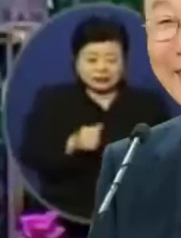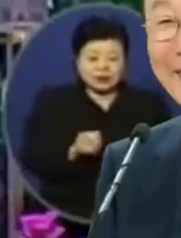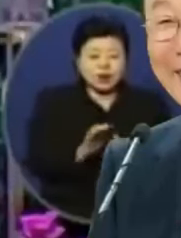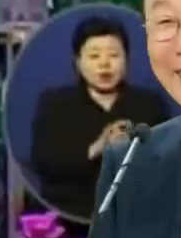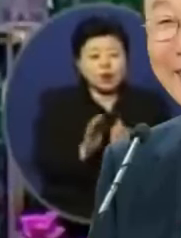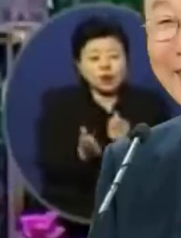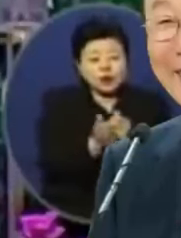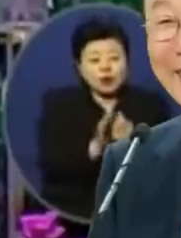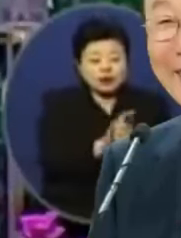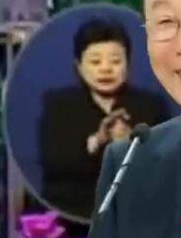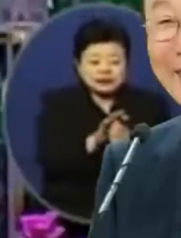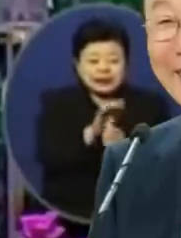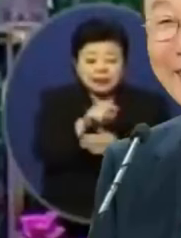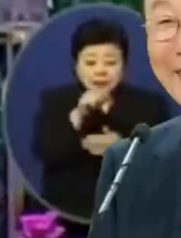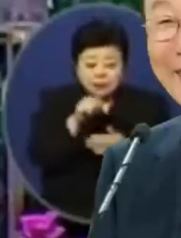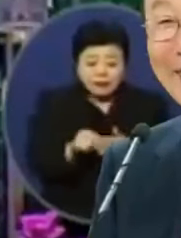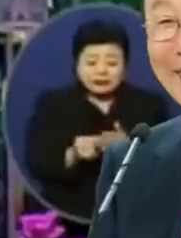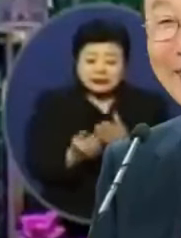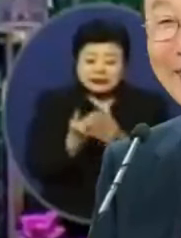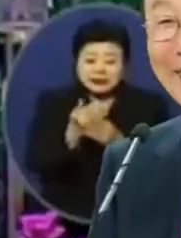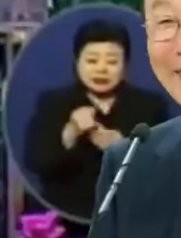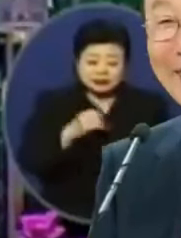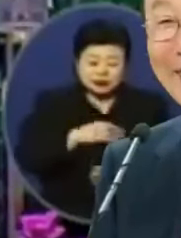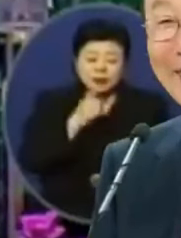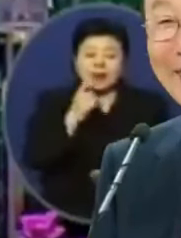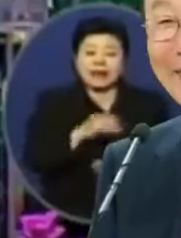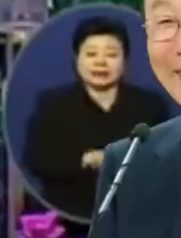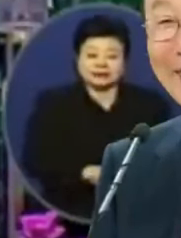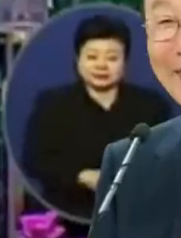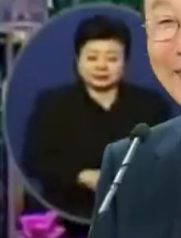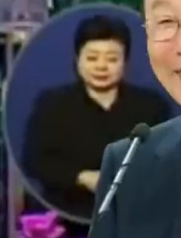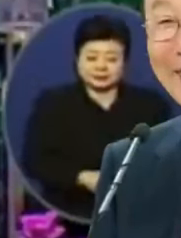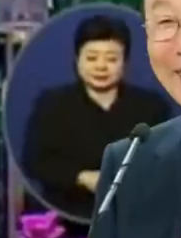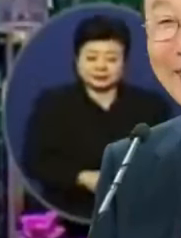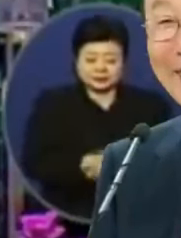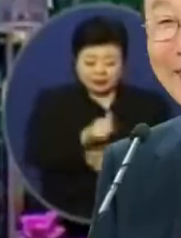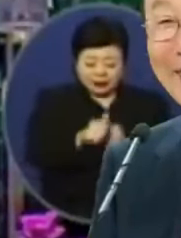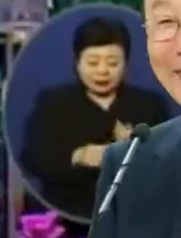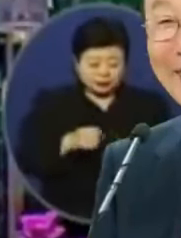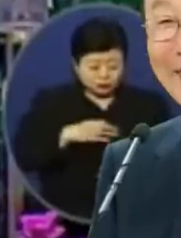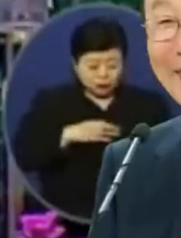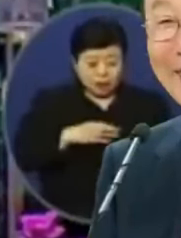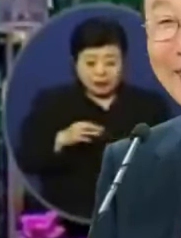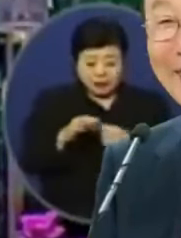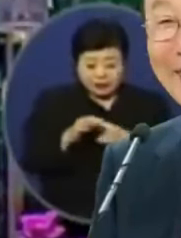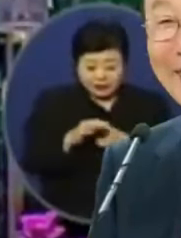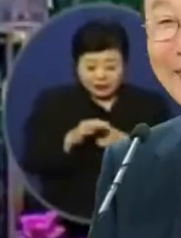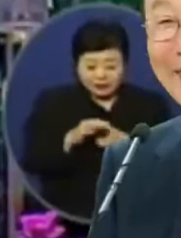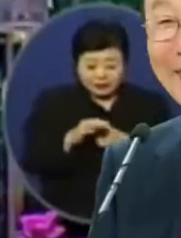공경하고 사랑하는 마음에서 나오는 두려움을 말하는 것입니다. 우리도 하나님을 두려워하면